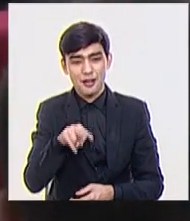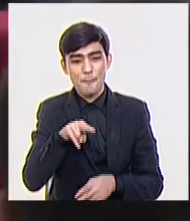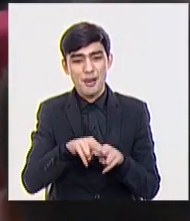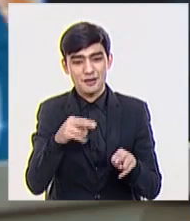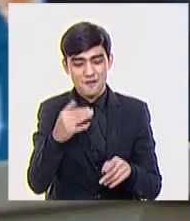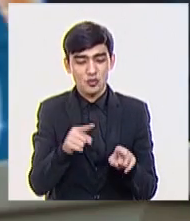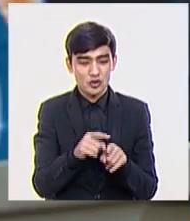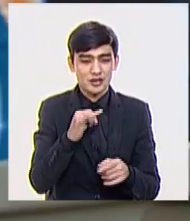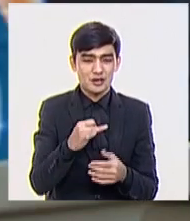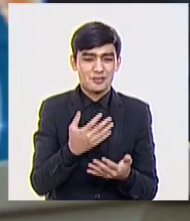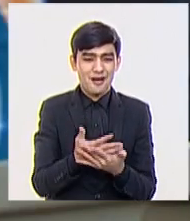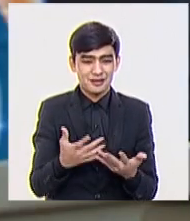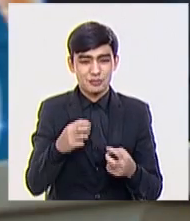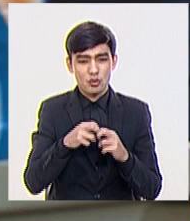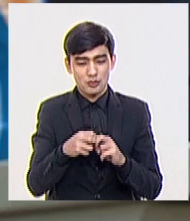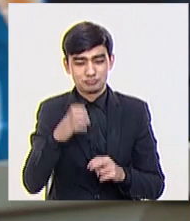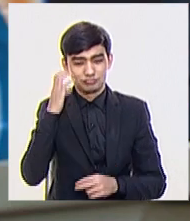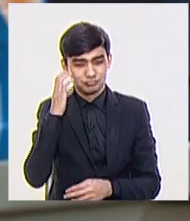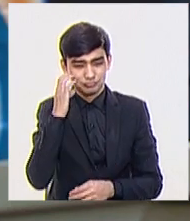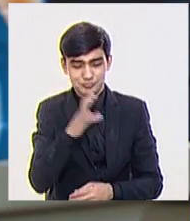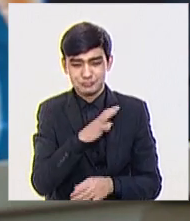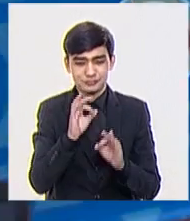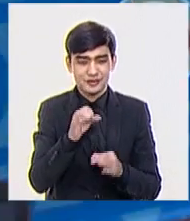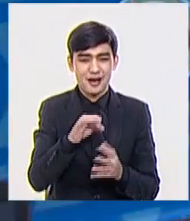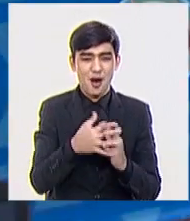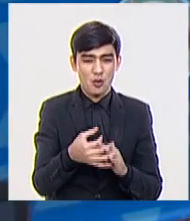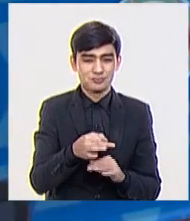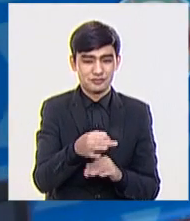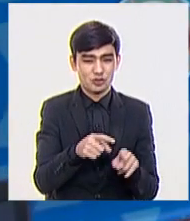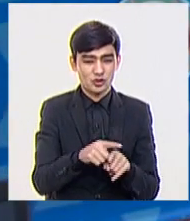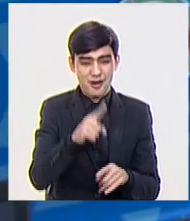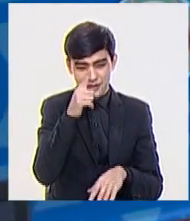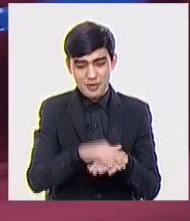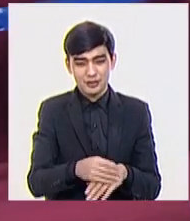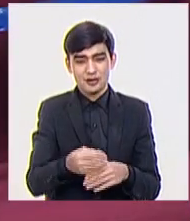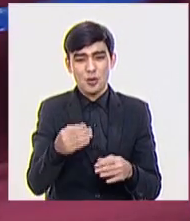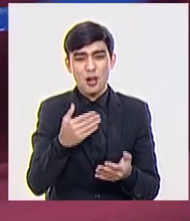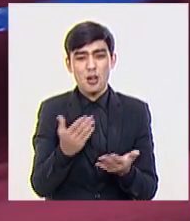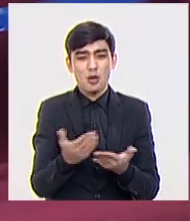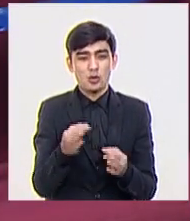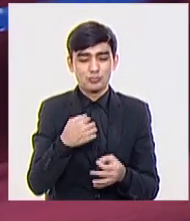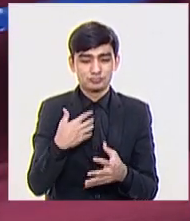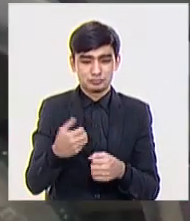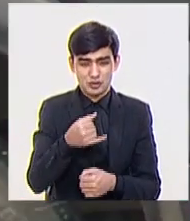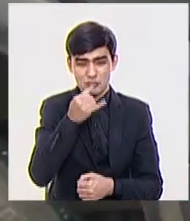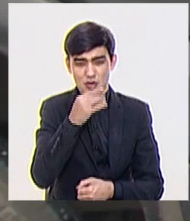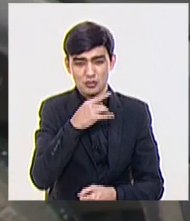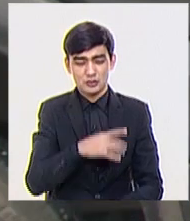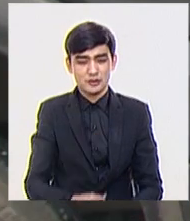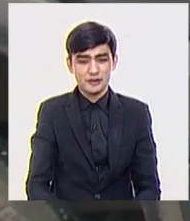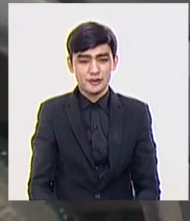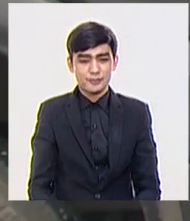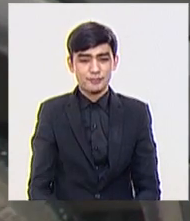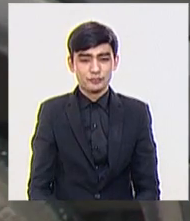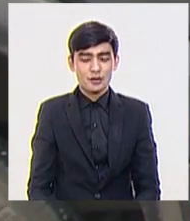үгіт-насихат жасаудан бөлек шаруалардың назында тыңдай жүріпті. Сөйтсе ауыл аймақтағылар үкіметтен берілетін жеңілдіктерге қол жеткізе алмай әлек екен. Қолдауға